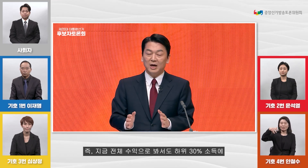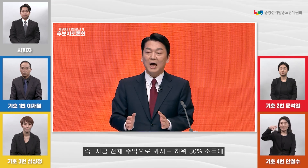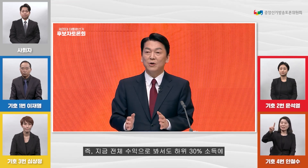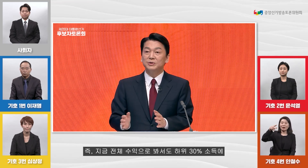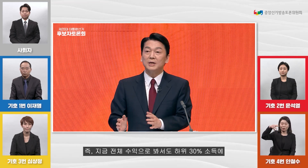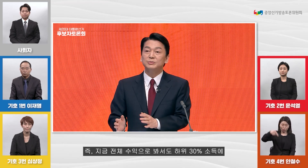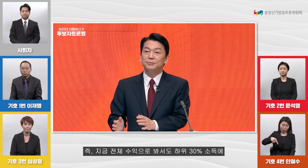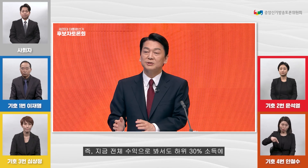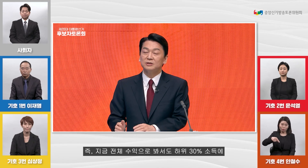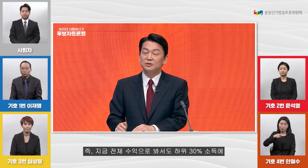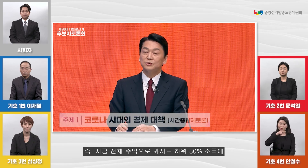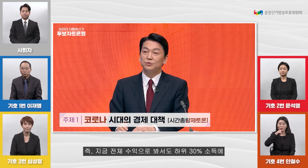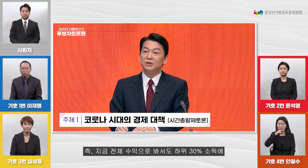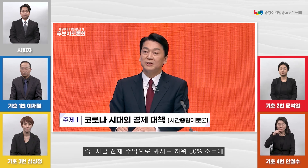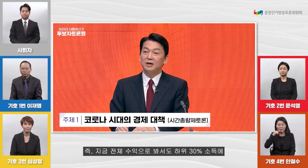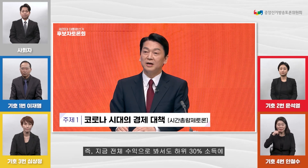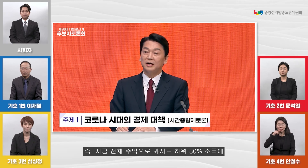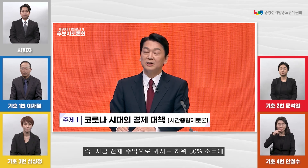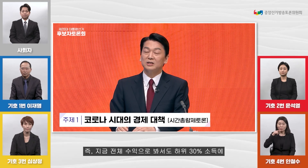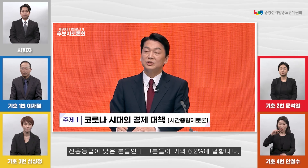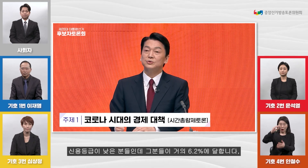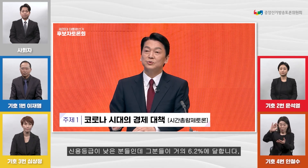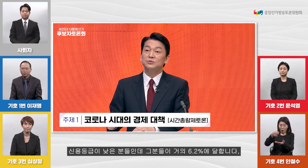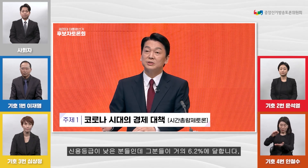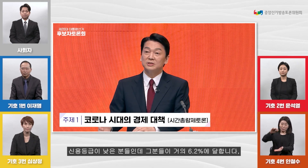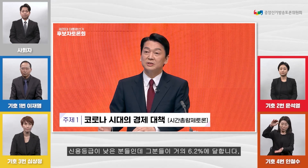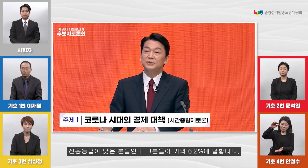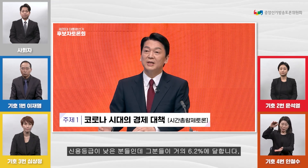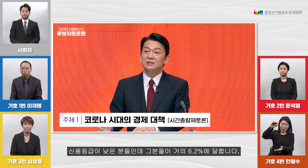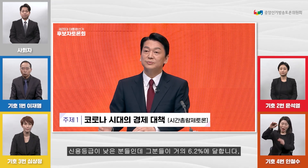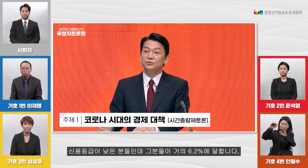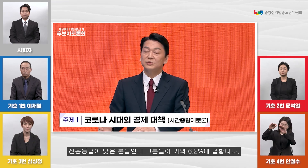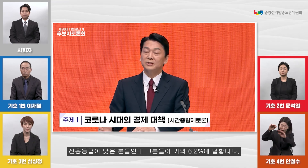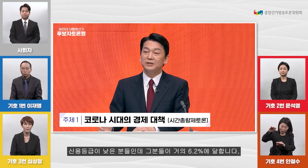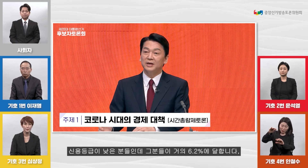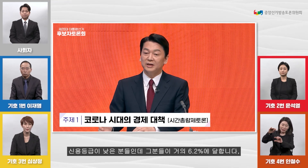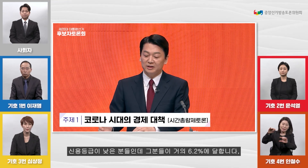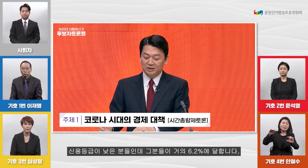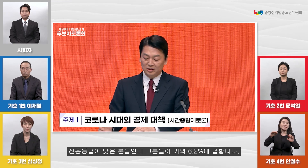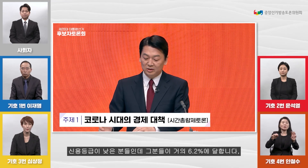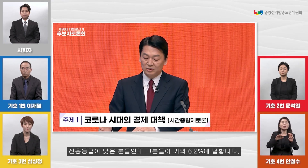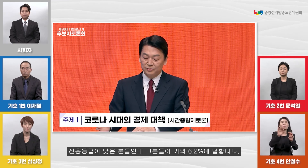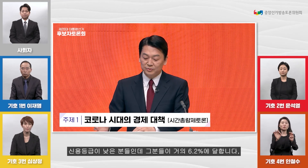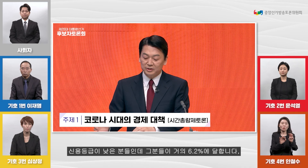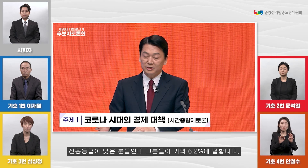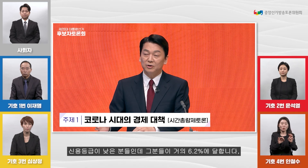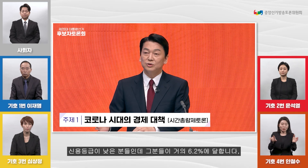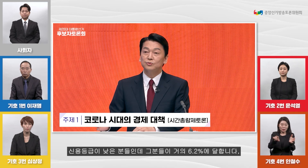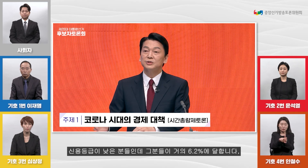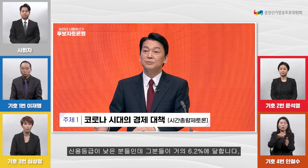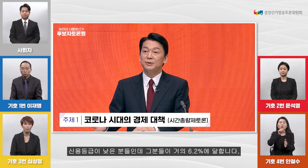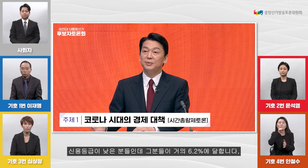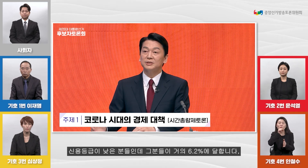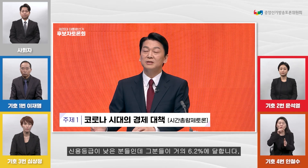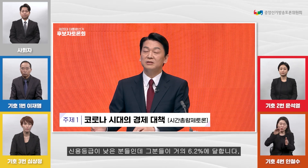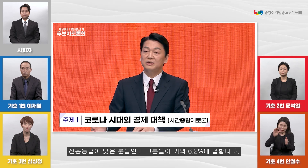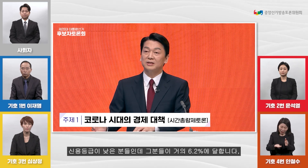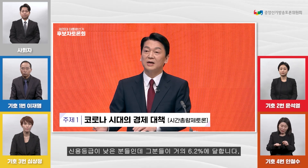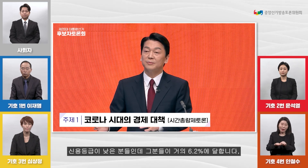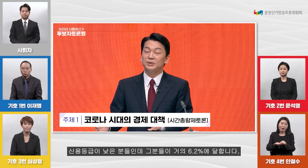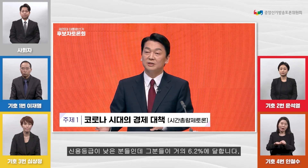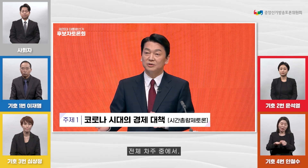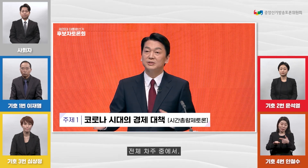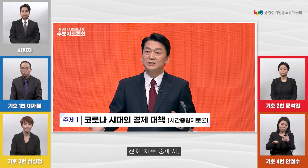봐서도 하위 30% 소득에다가 신용 등급이 낮은 분들인데 그분들이 거의